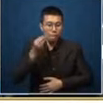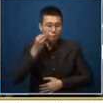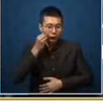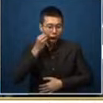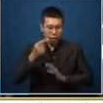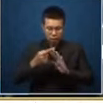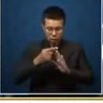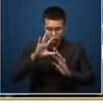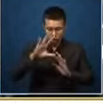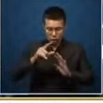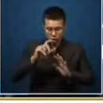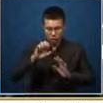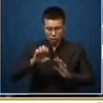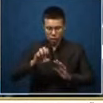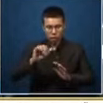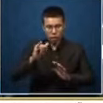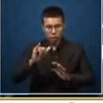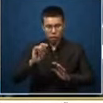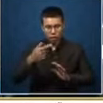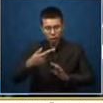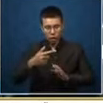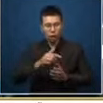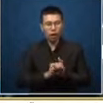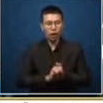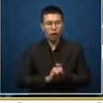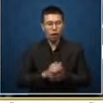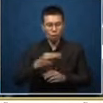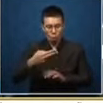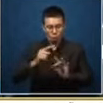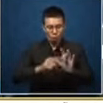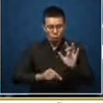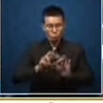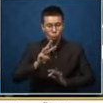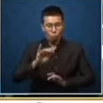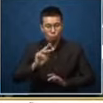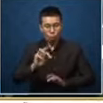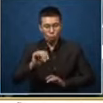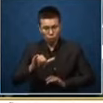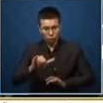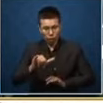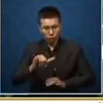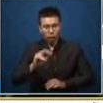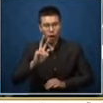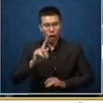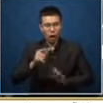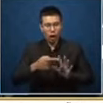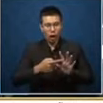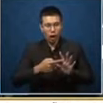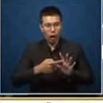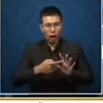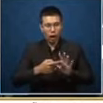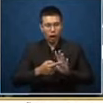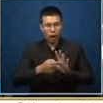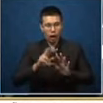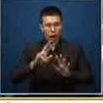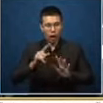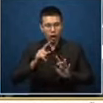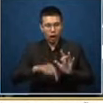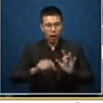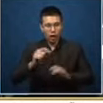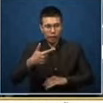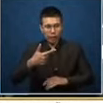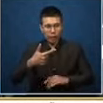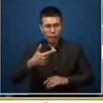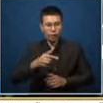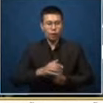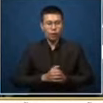ครับไม่ว่าจะเป็นห้วยขาแข้งหรืออะไรต่ออะไรเนี่ยก็หลายที่7-8แห่งนะครับสิ่งที่สำคัญที่สุด